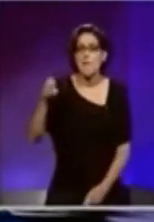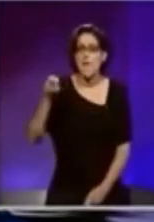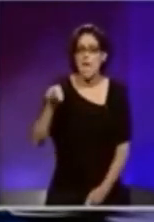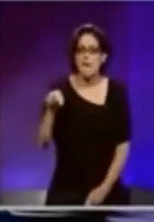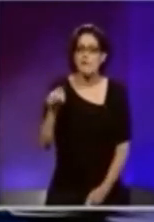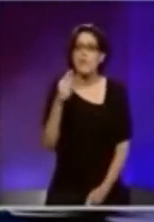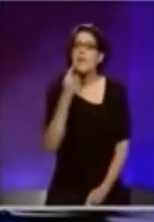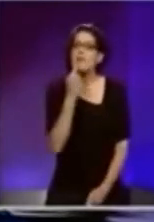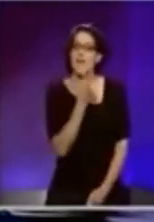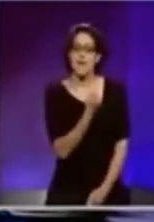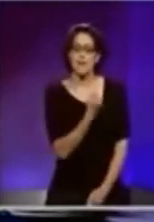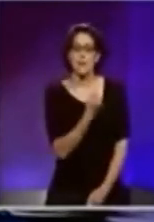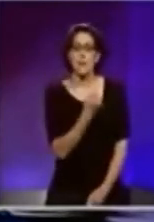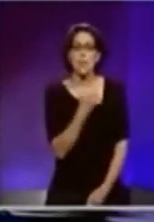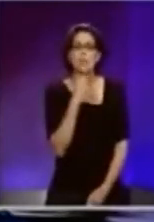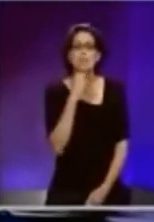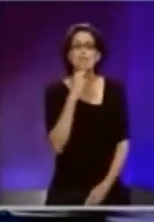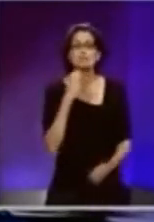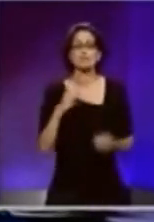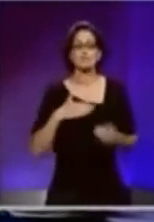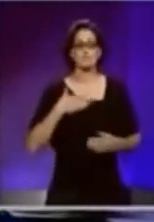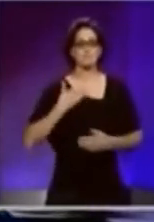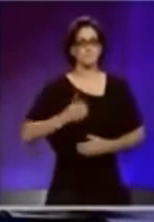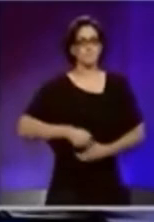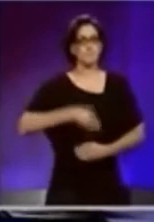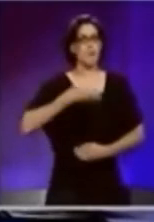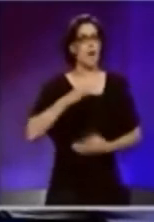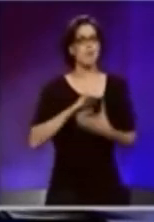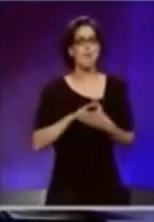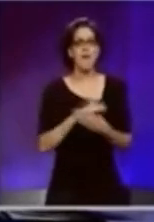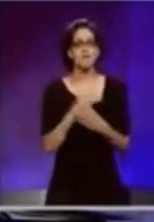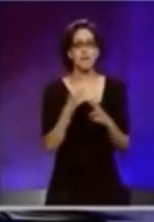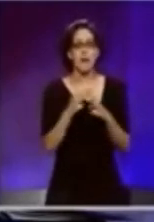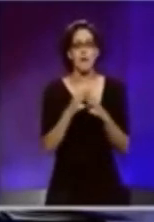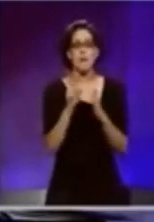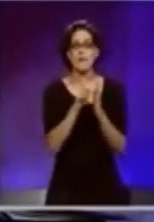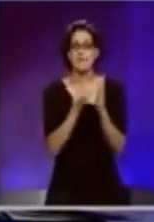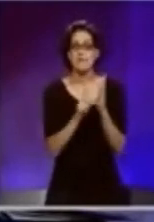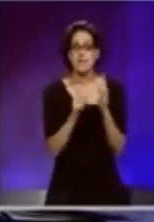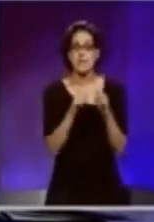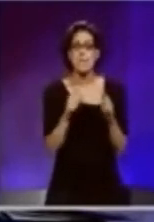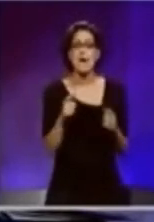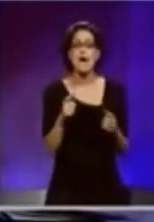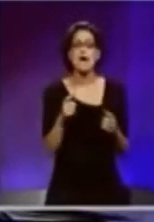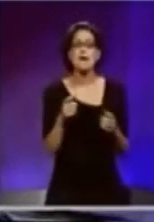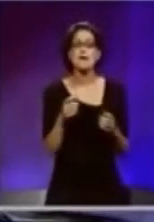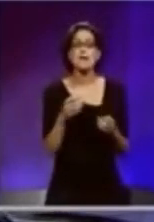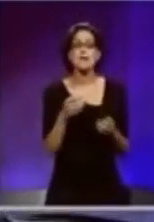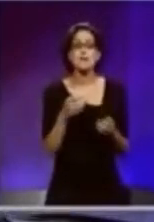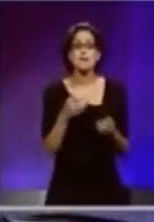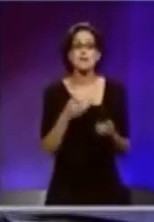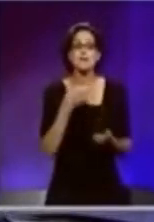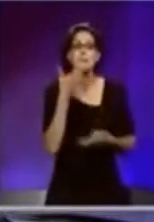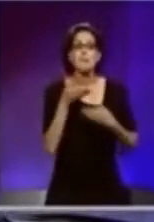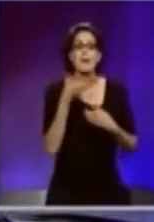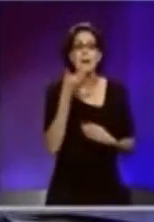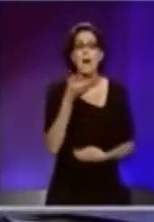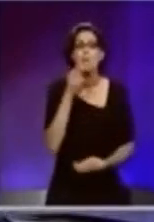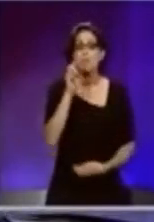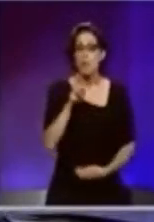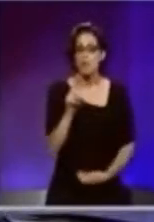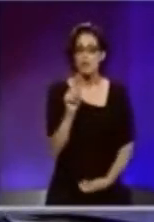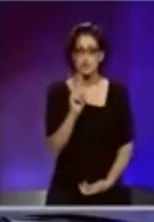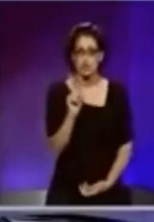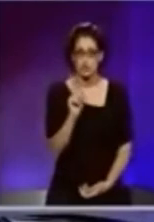jiftaħru illi saret l-liġi dwar il-oksil-blowinq f-malta imm-main dom u kol jis biasespiegaw għal-iċmeta ricjente ment fil